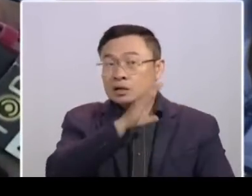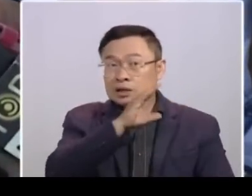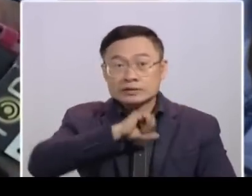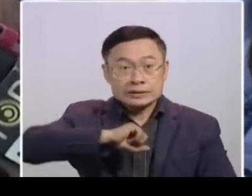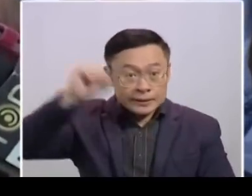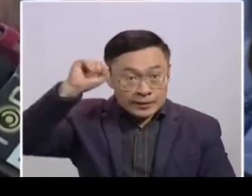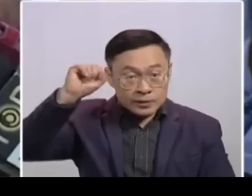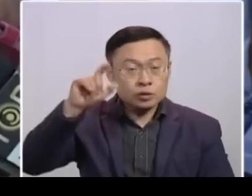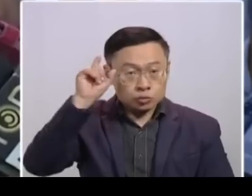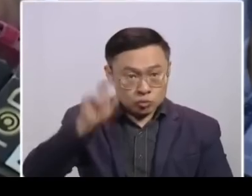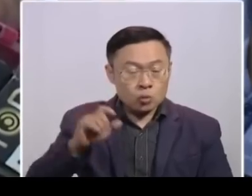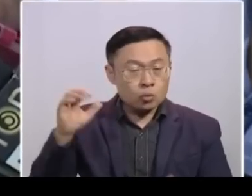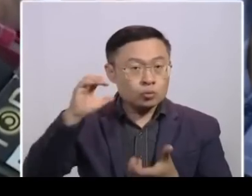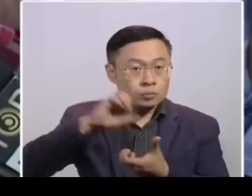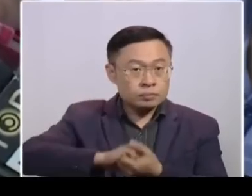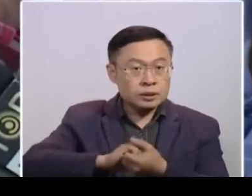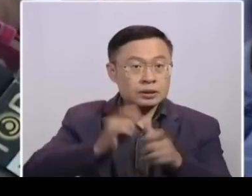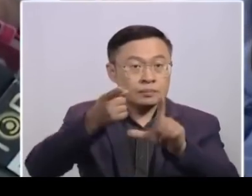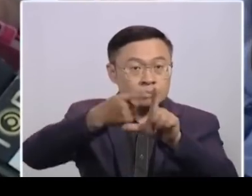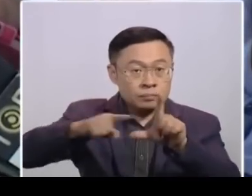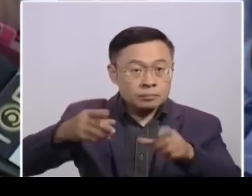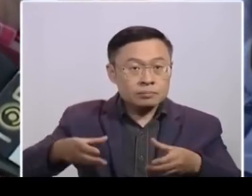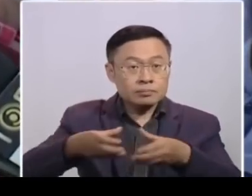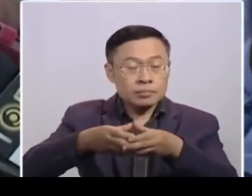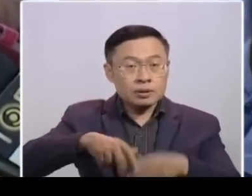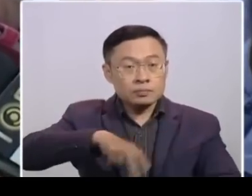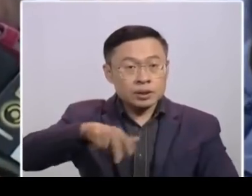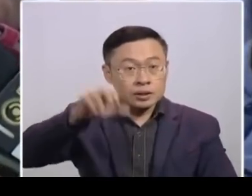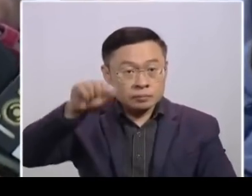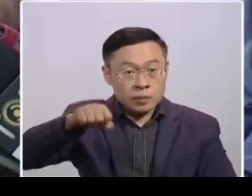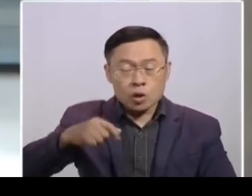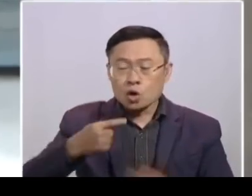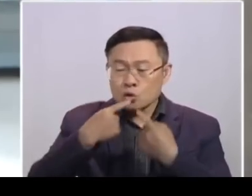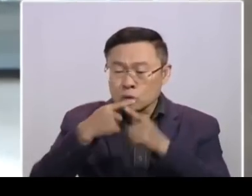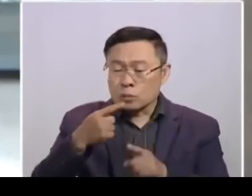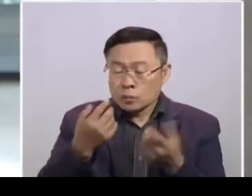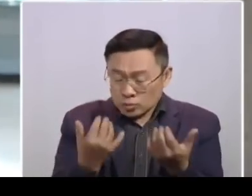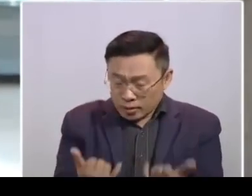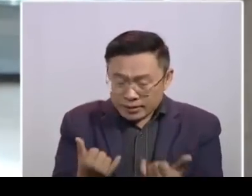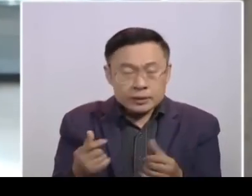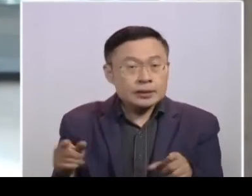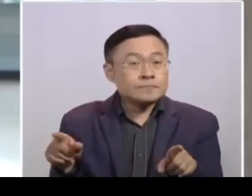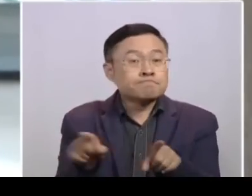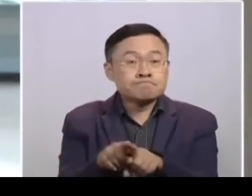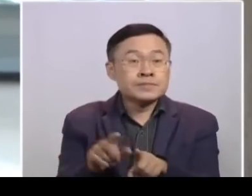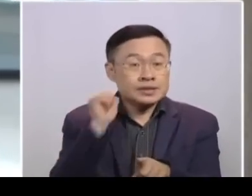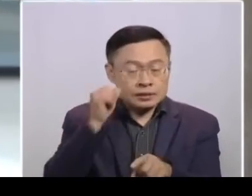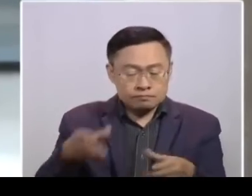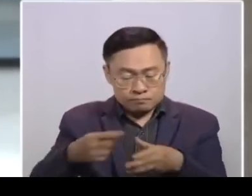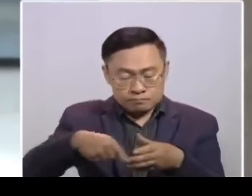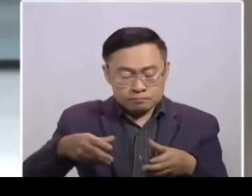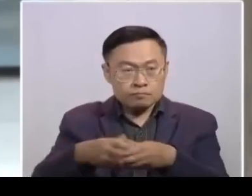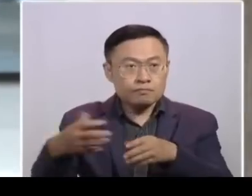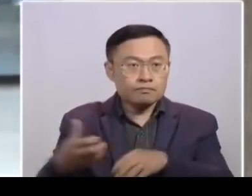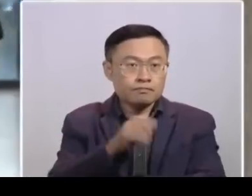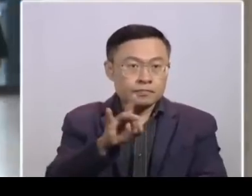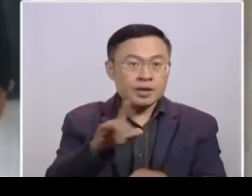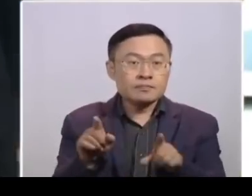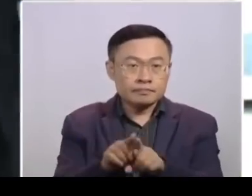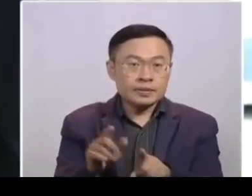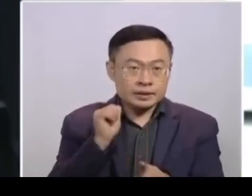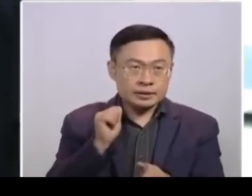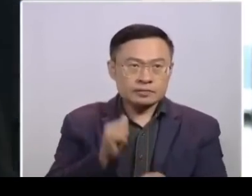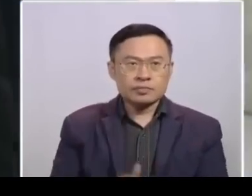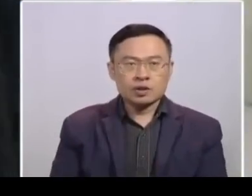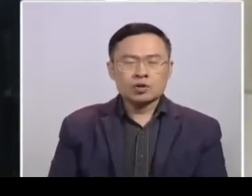ไม่ได้กำหนดว่ามีหรือไม่มีครับแต่ขนาดนี้เรายังอยู่ใน8พรรคร่วม มีความเห็นจากหัวหน้าพรรคภูมิใจไทยนะคะคุณอนุทินชาญวีร